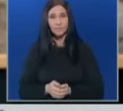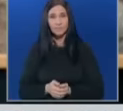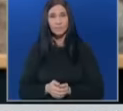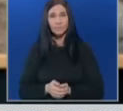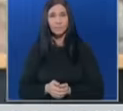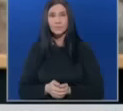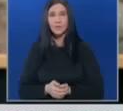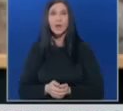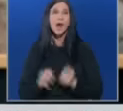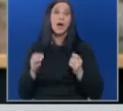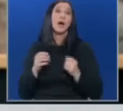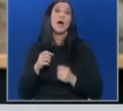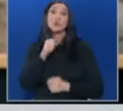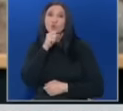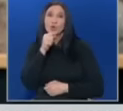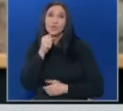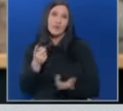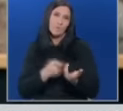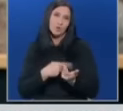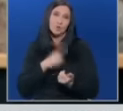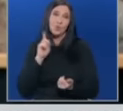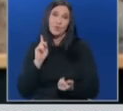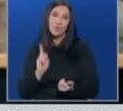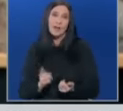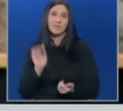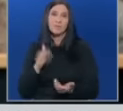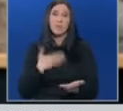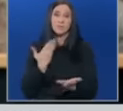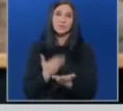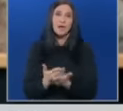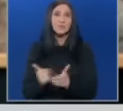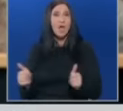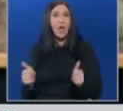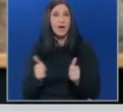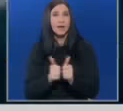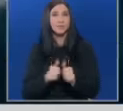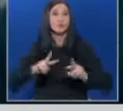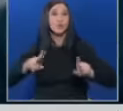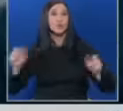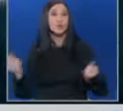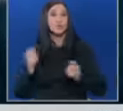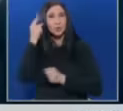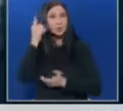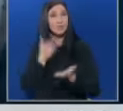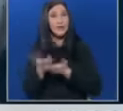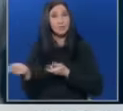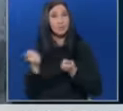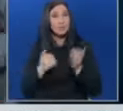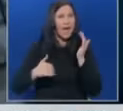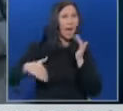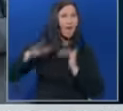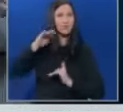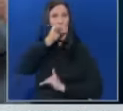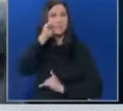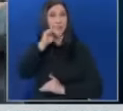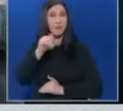По-често журналистите трябва да бъдат поставени редом с останалите дейци на културата. Сред носителите на най-високата